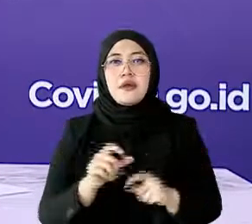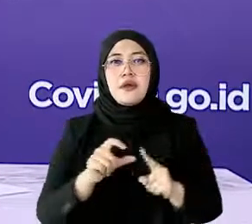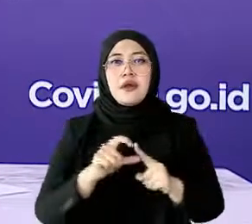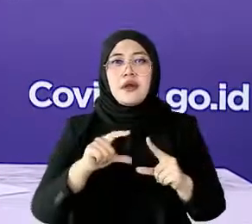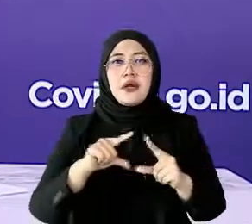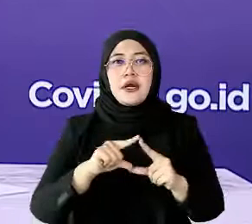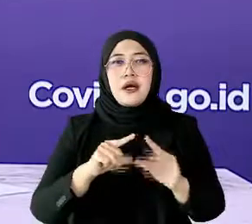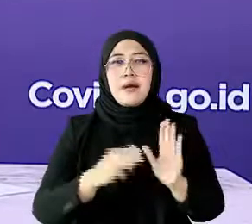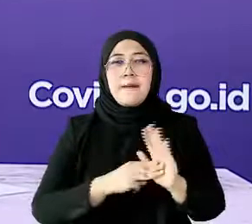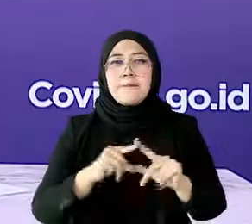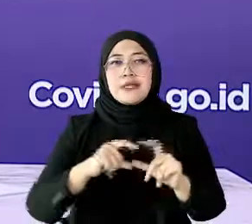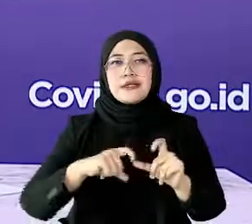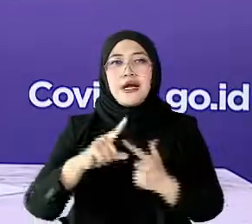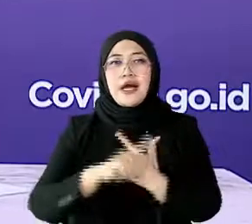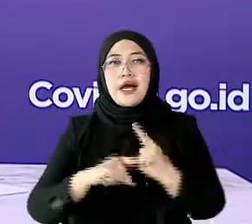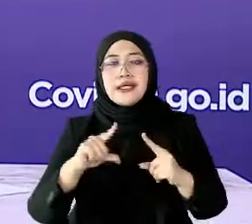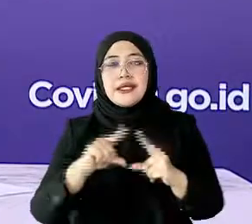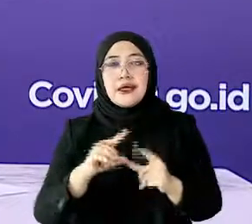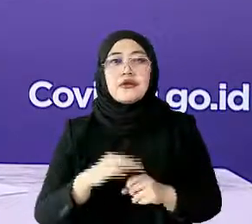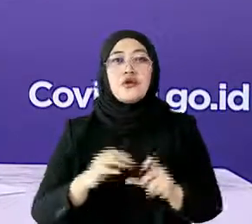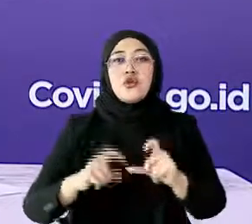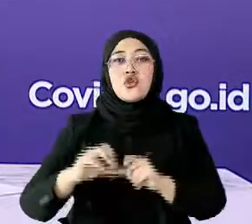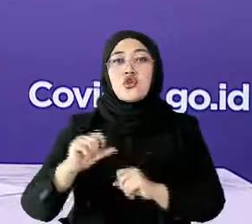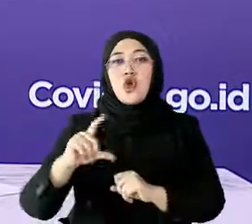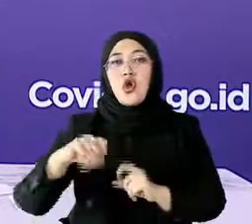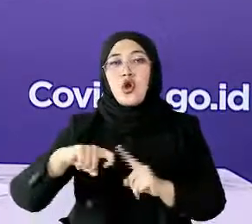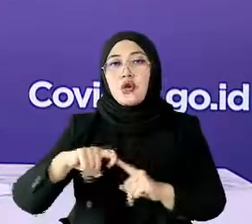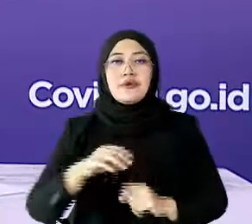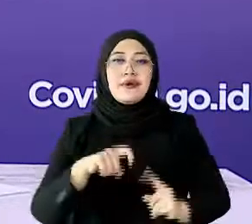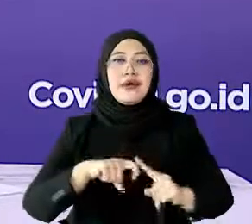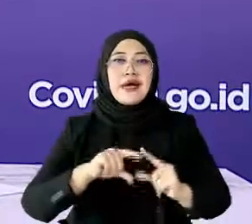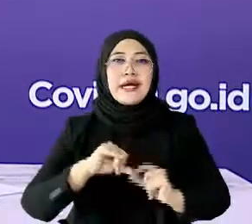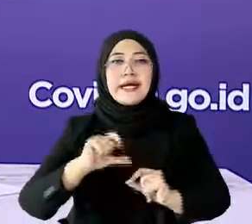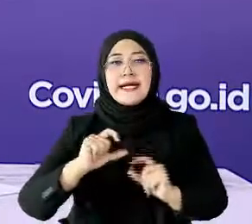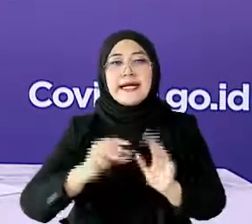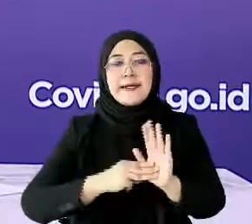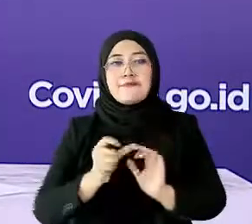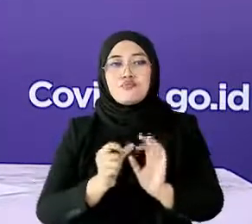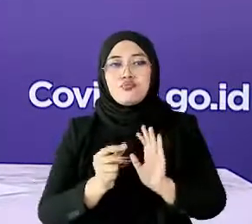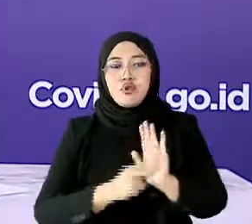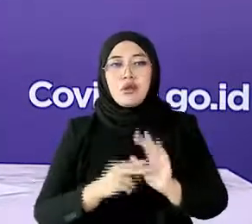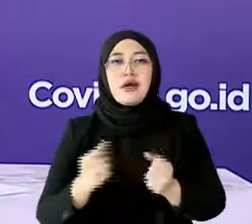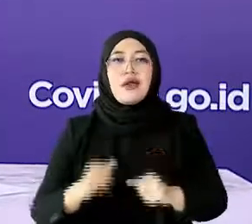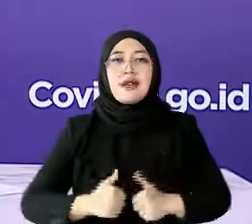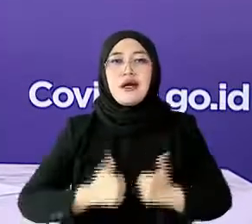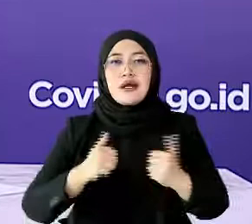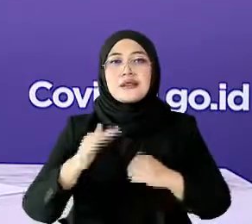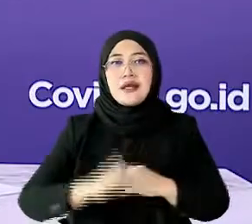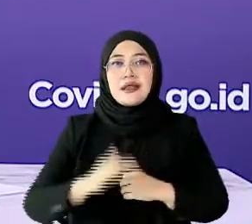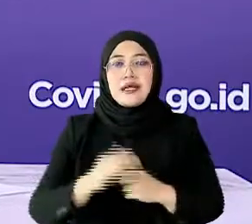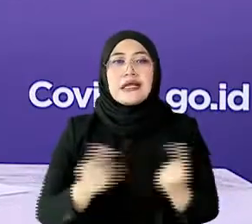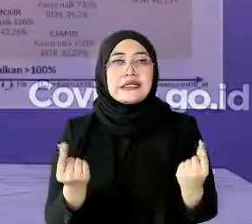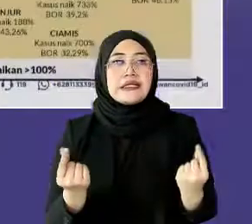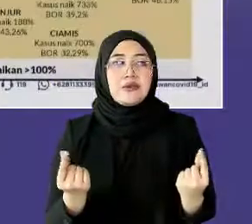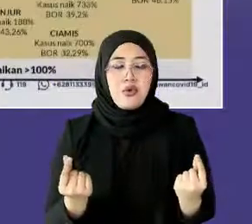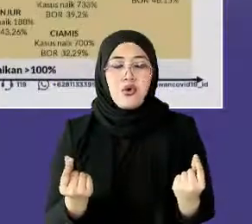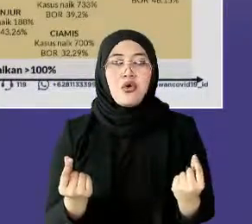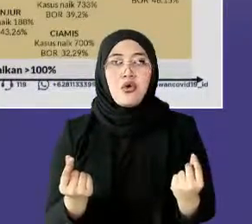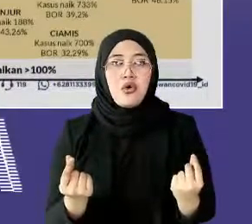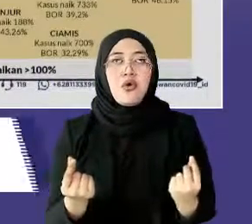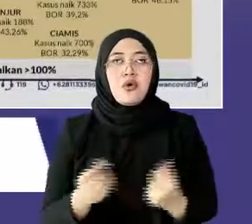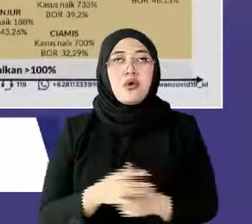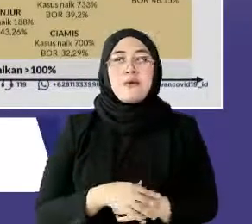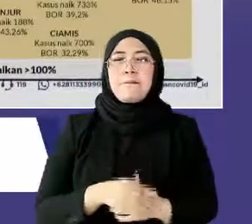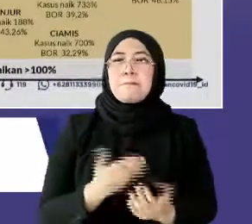Dharmasraya Solok Karimun Kota Tangerang Selatan dan Cirebon Hai